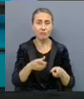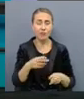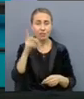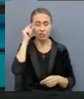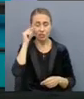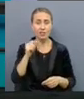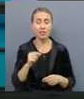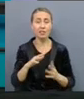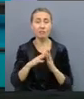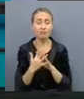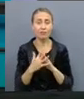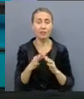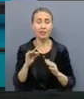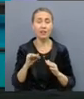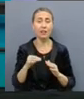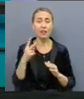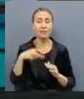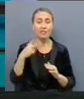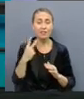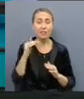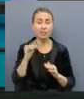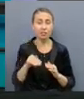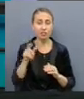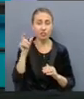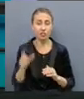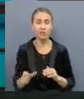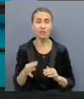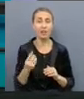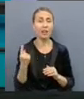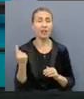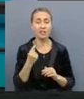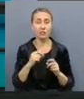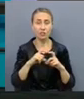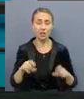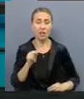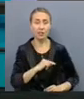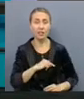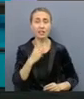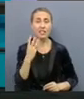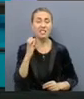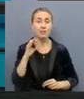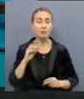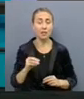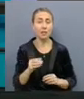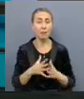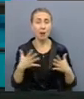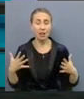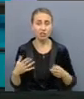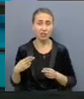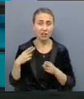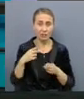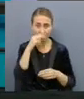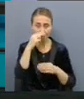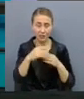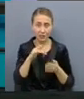населения поселка достигла более 22 тысяч человек. Единственная школа работает в три смены. Большая миграция, пристоличный